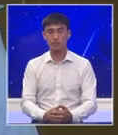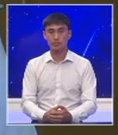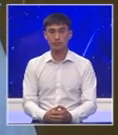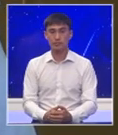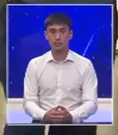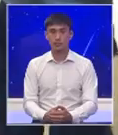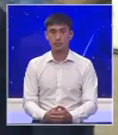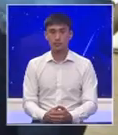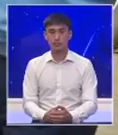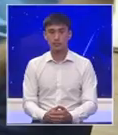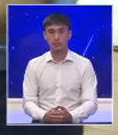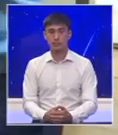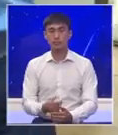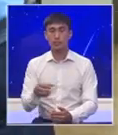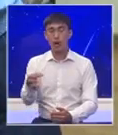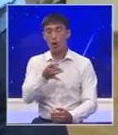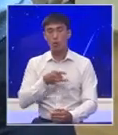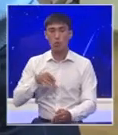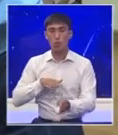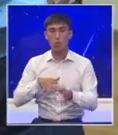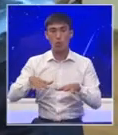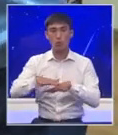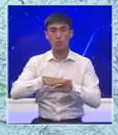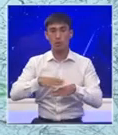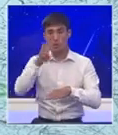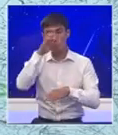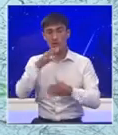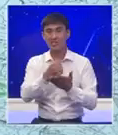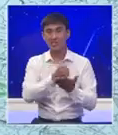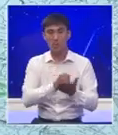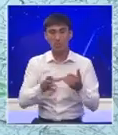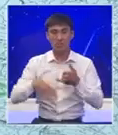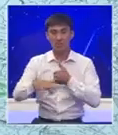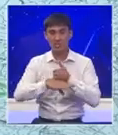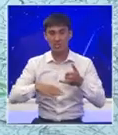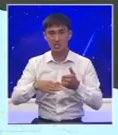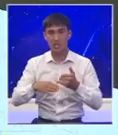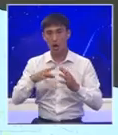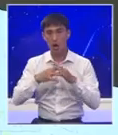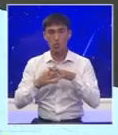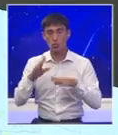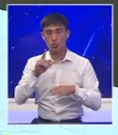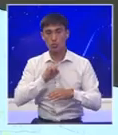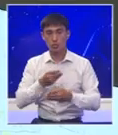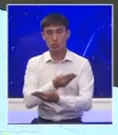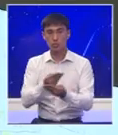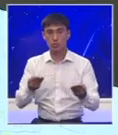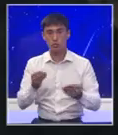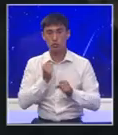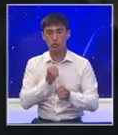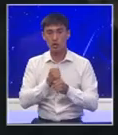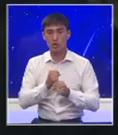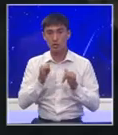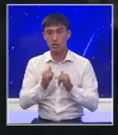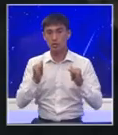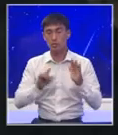бердік. Бұған қоса аудан көлемінде мемлекеттің запас меншік қорында жатқан жер телімдерінде ауыл тұрғындарының игілігіне жарату жұмыстары